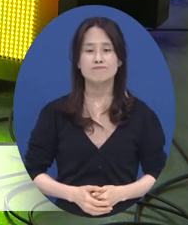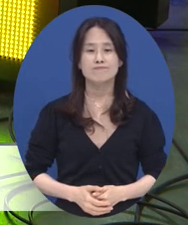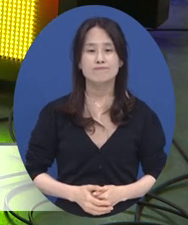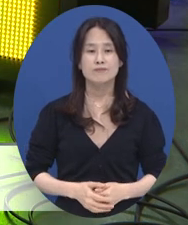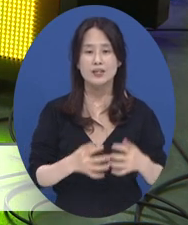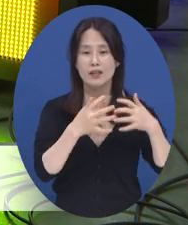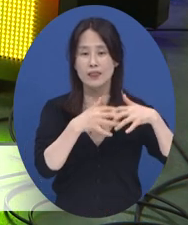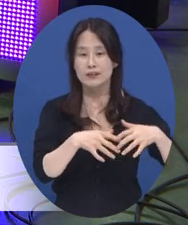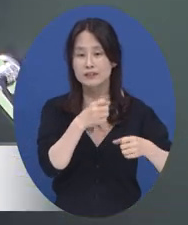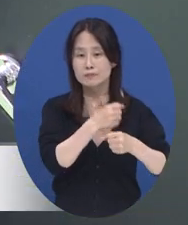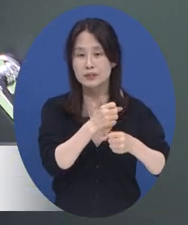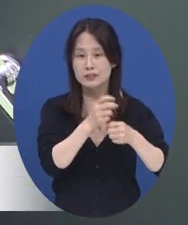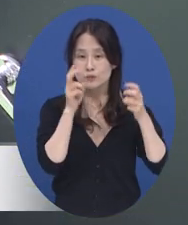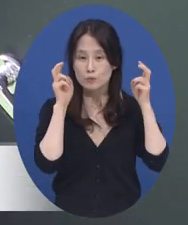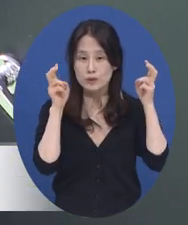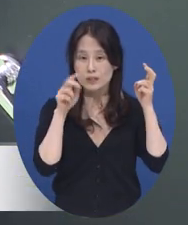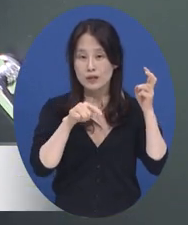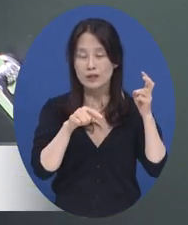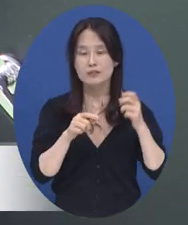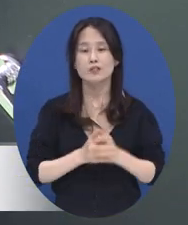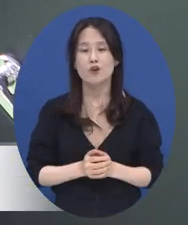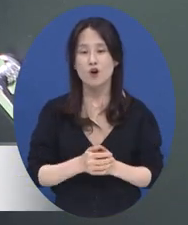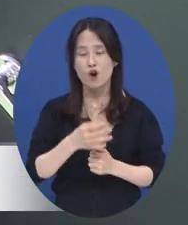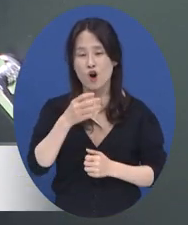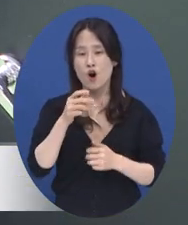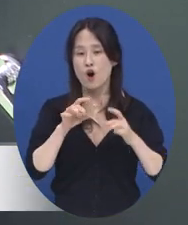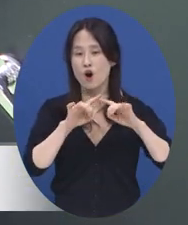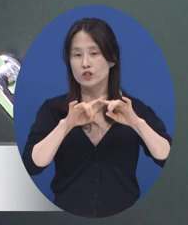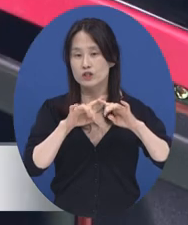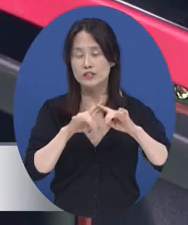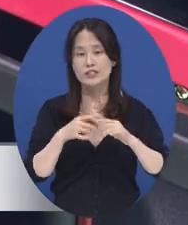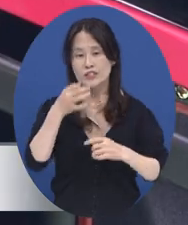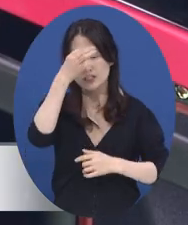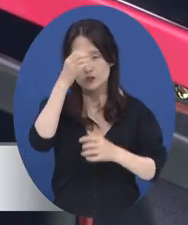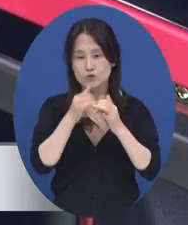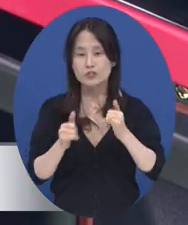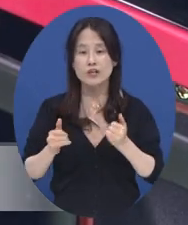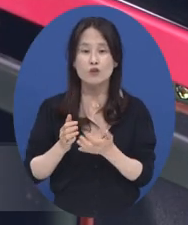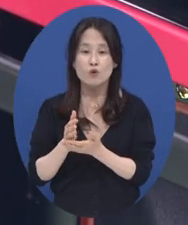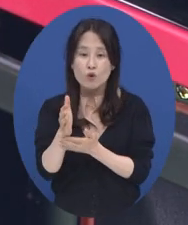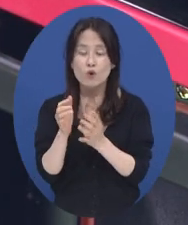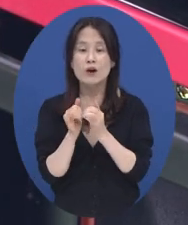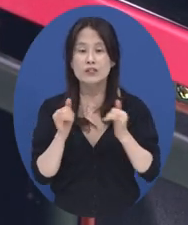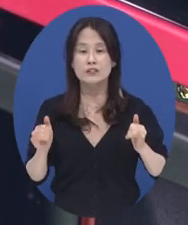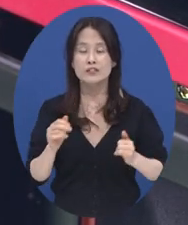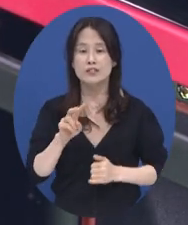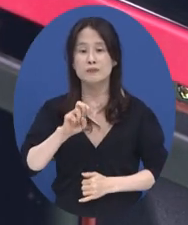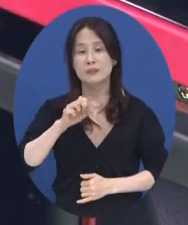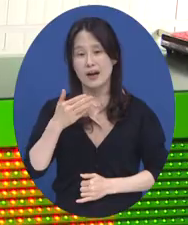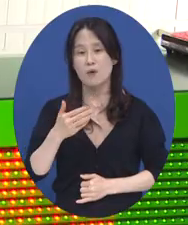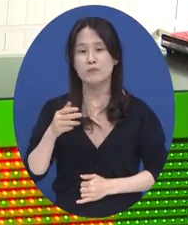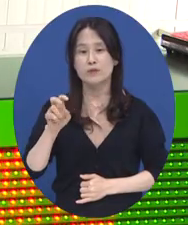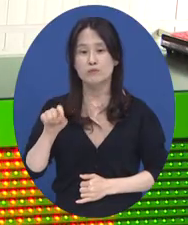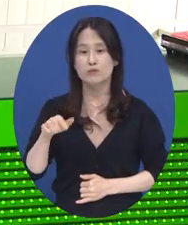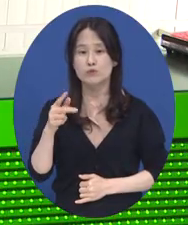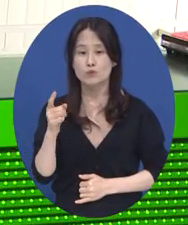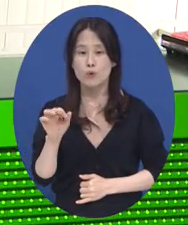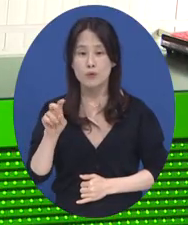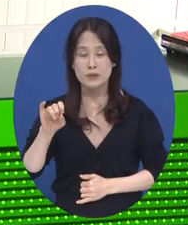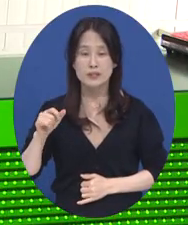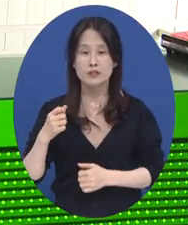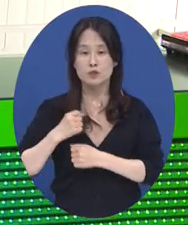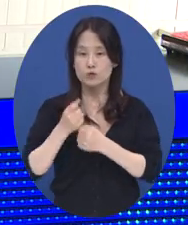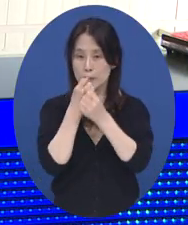디스플레이 장치를 제작하는 회사에서 전기 엔지니어로 근무 중인 29살 문종민 씨. 군 제대